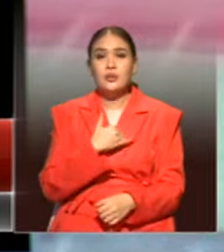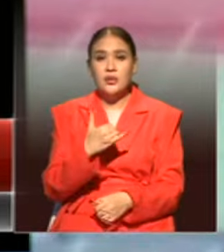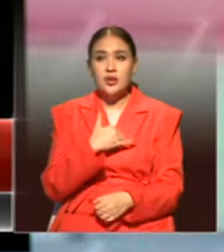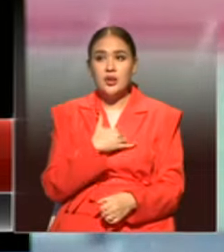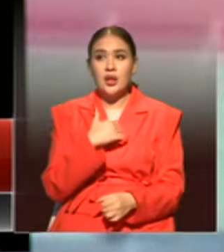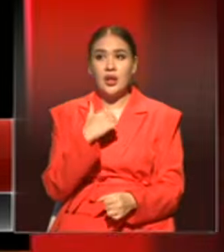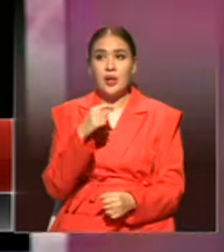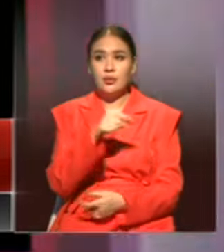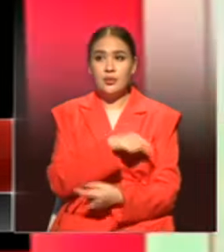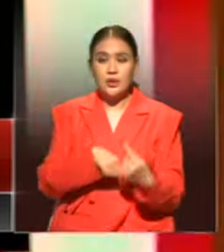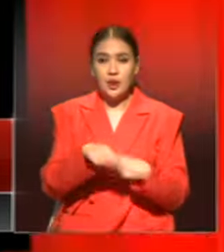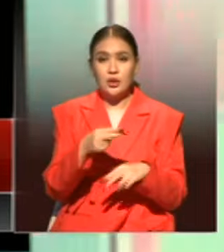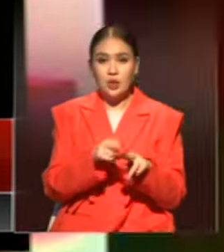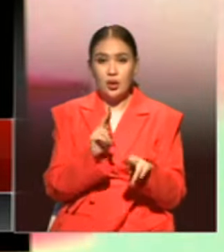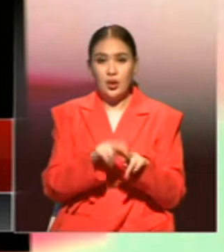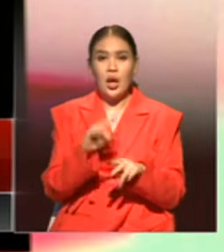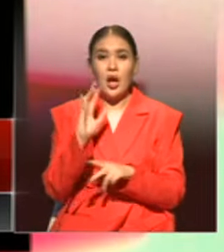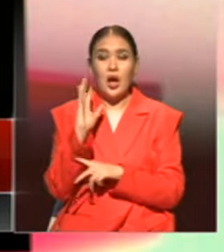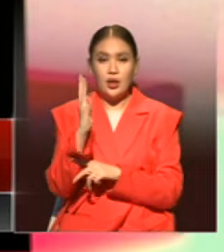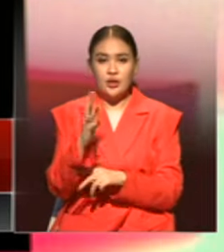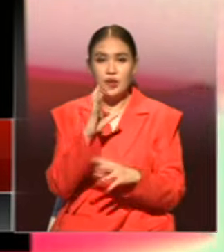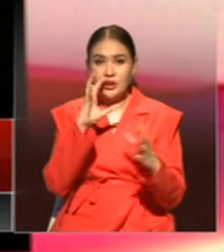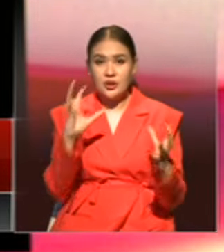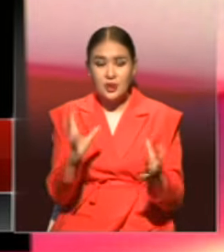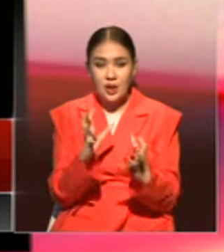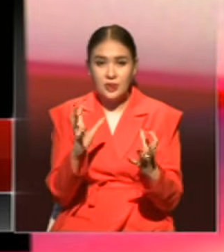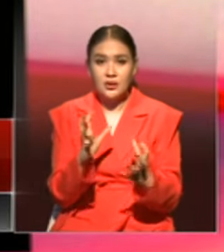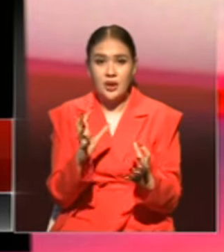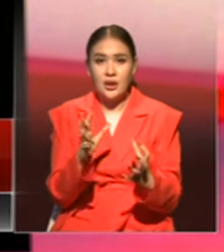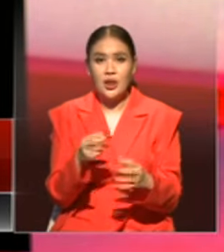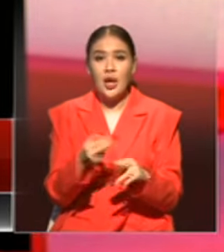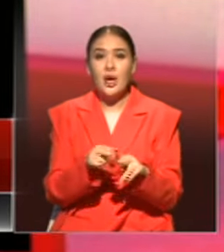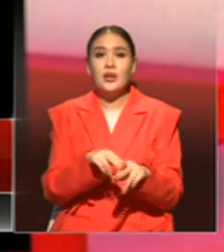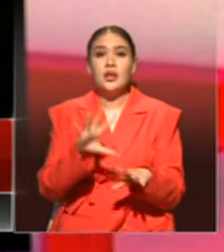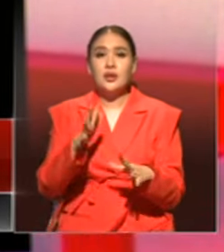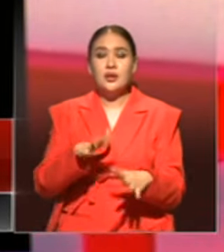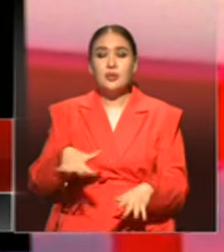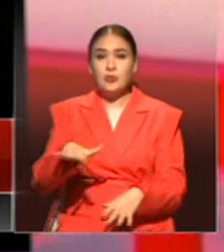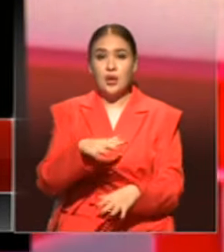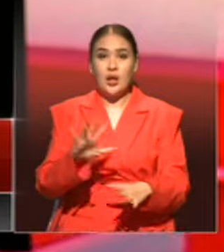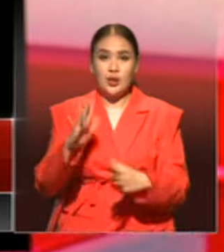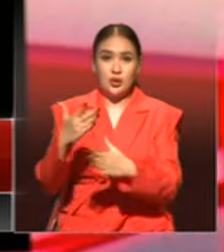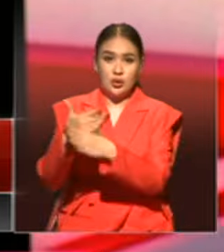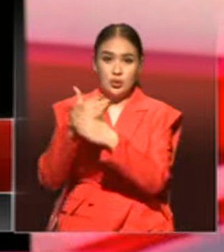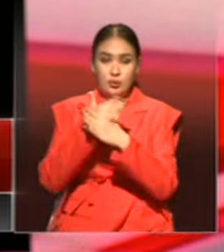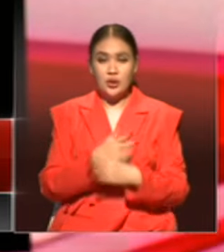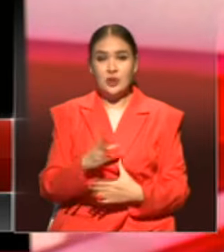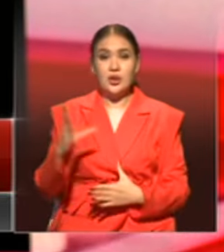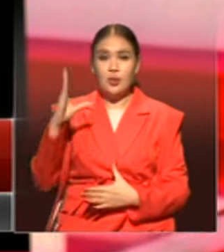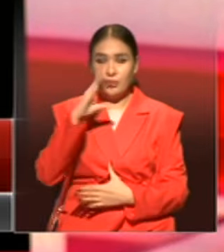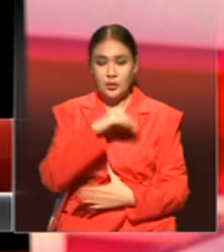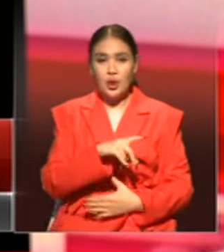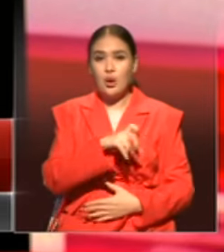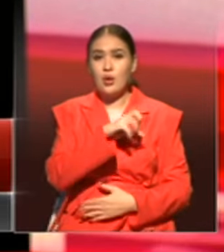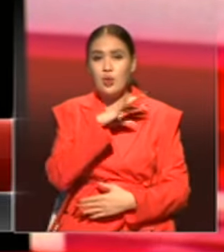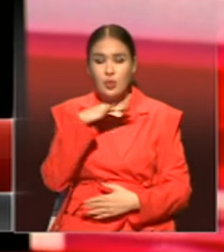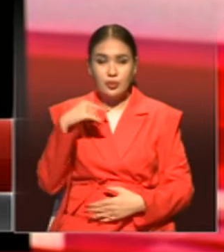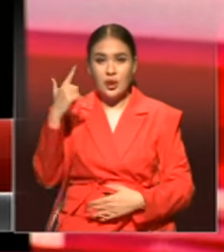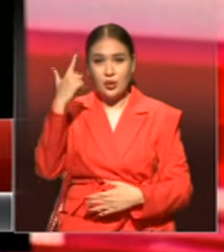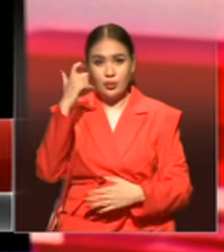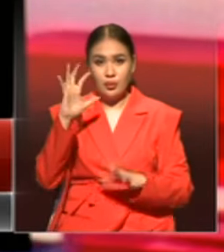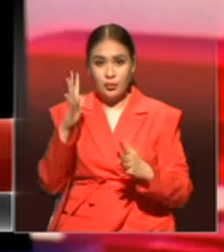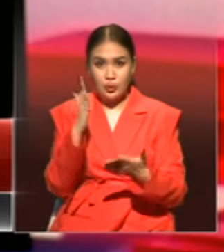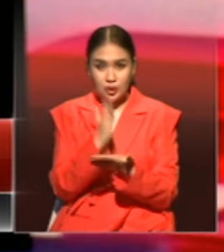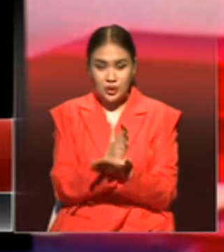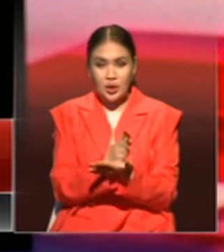айтпақшы, сол ағаштарды сақтап қалады. Егер сол айтырмын ғой, жергілікті мекемелерден бізге сондай көмек болса, біздің өнімімізді көбірек білетін болса, онда